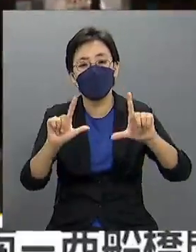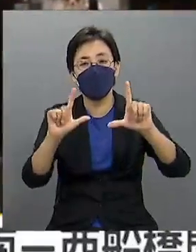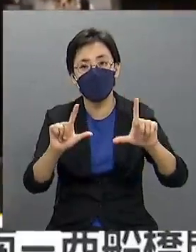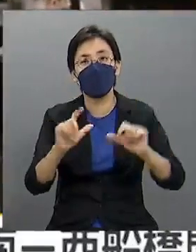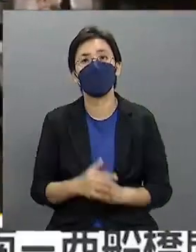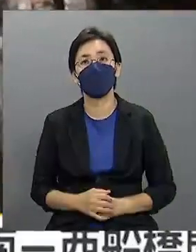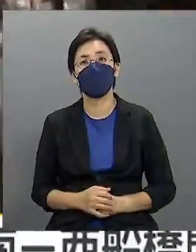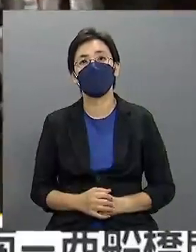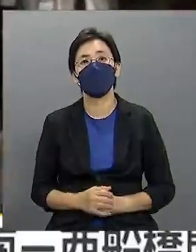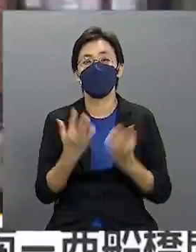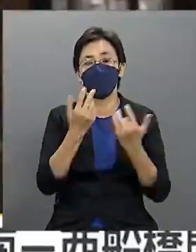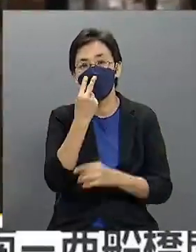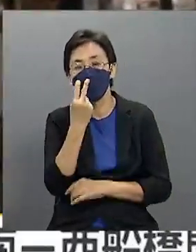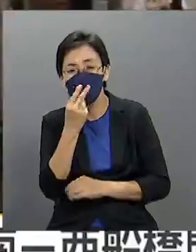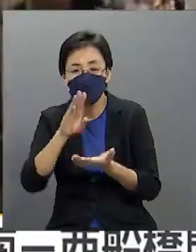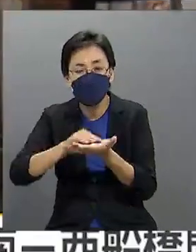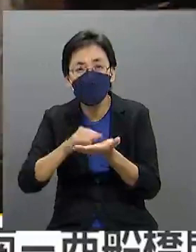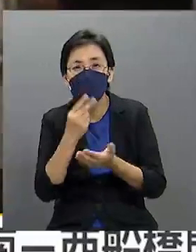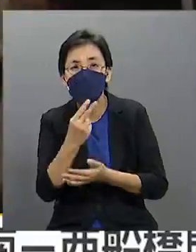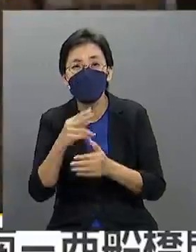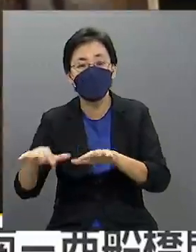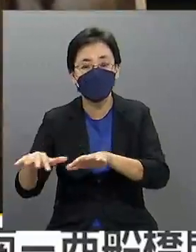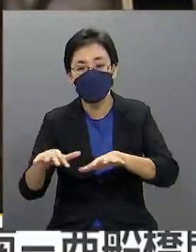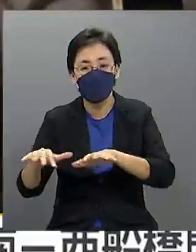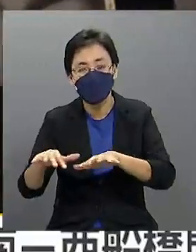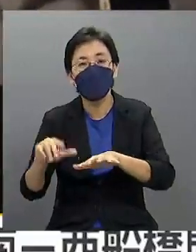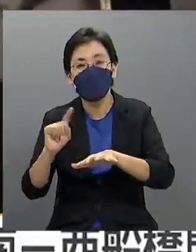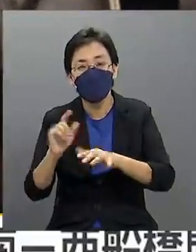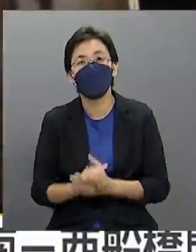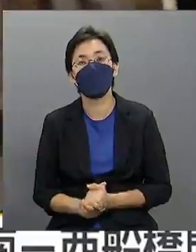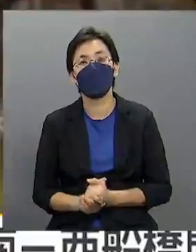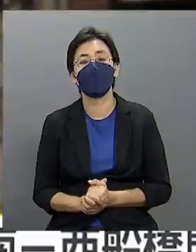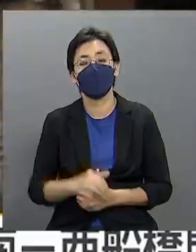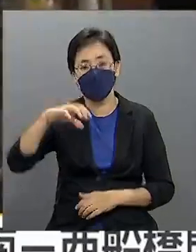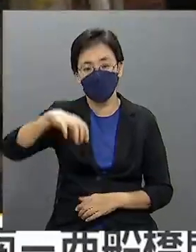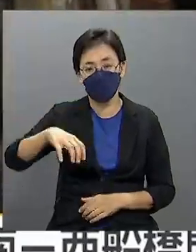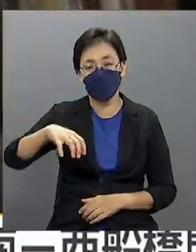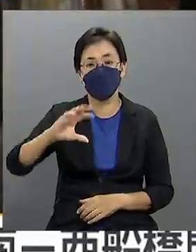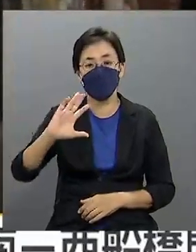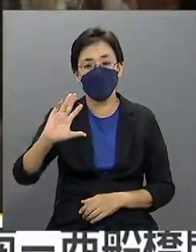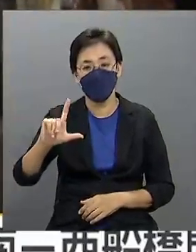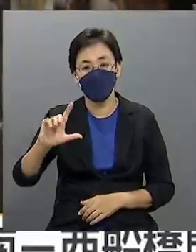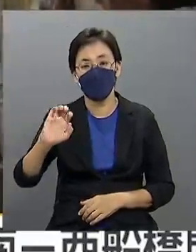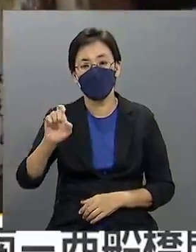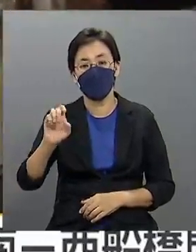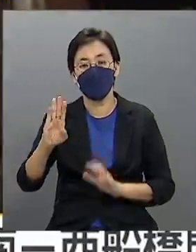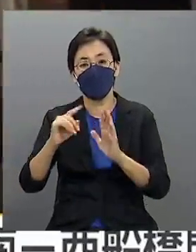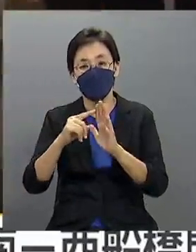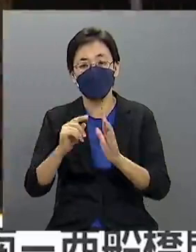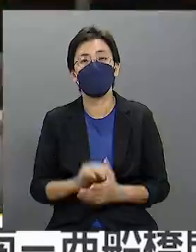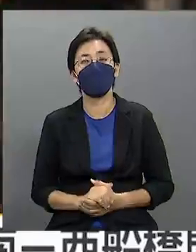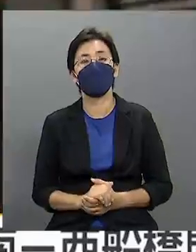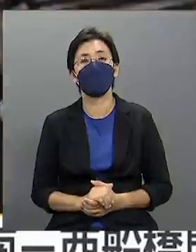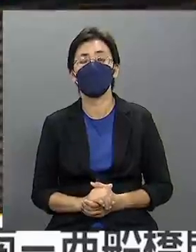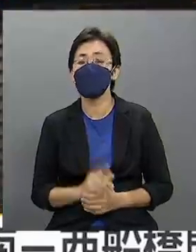โ่มวลก็โวยัที่ว่าครัคอไวที่หวัดSEWAวกคค่ ความดแรงเป็ยไบ้างกับภารีนไ้ในกรฐน